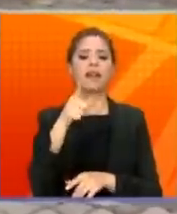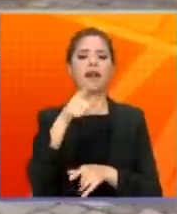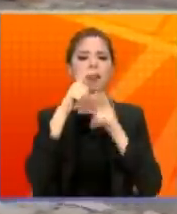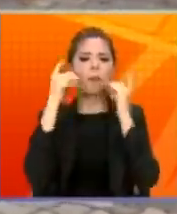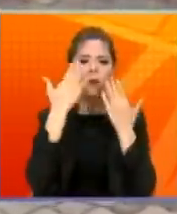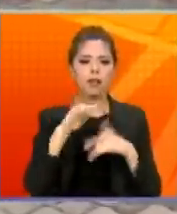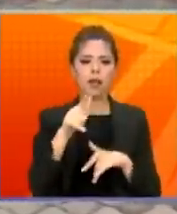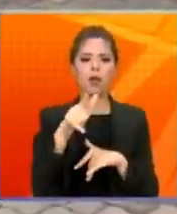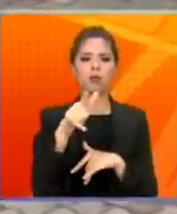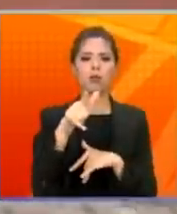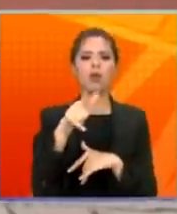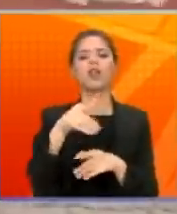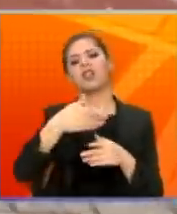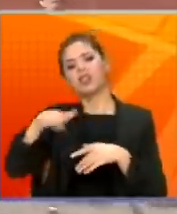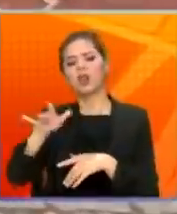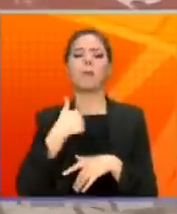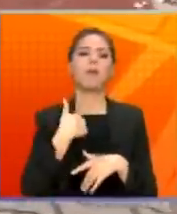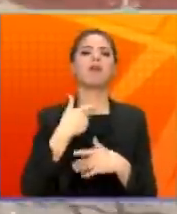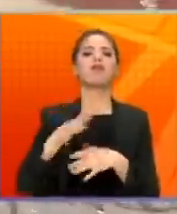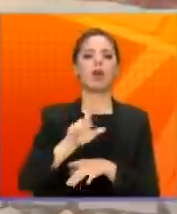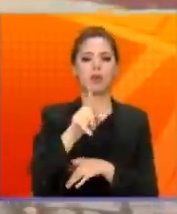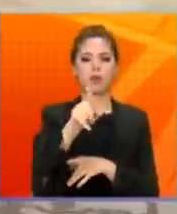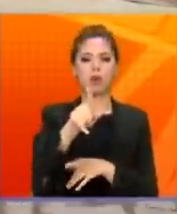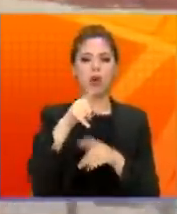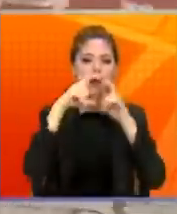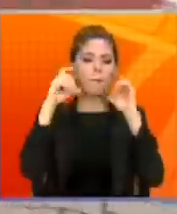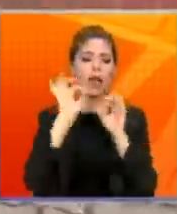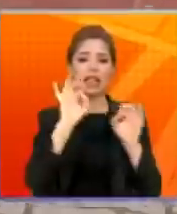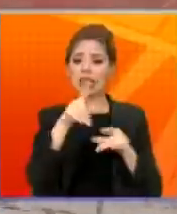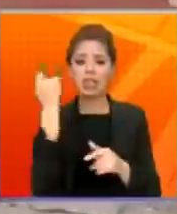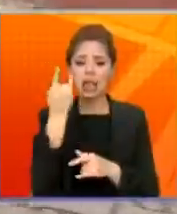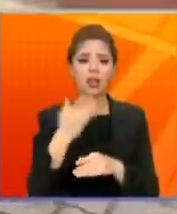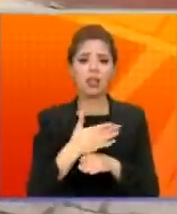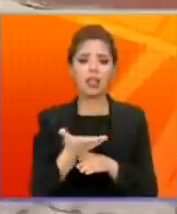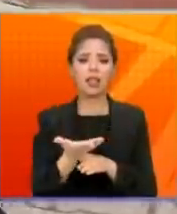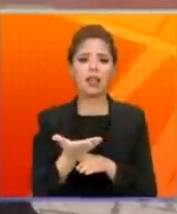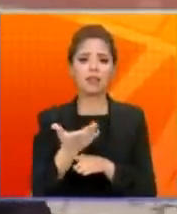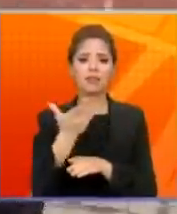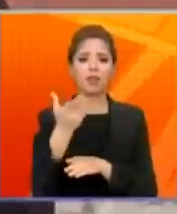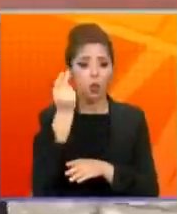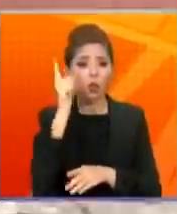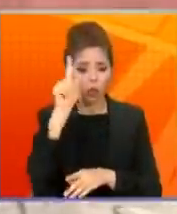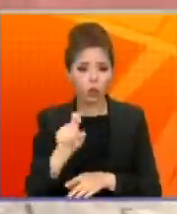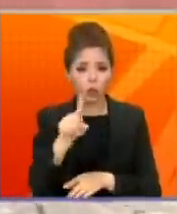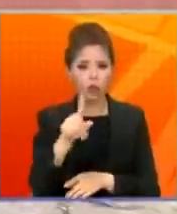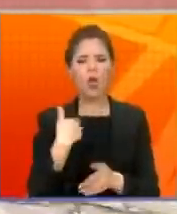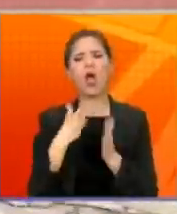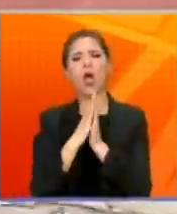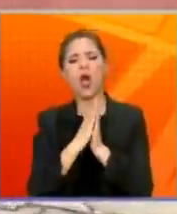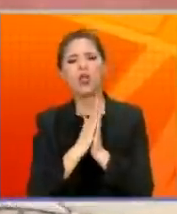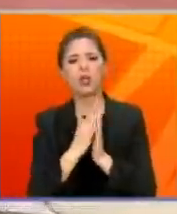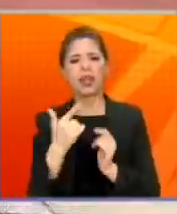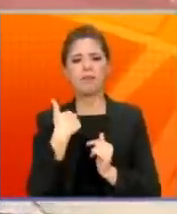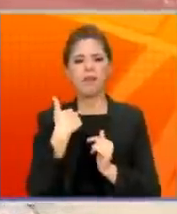ben çıkardım çıkarmadılar Özür dilerim Özür özür özür dilerim ya